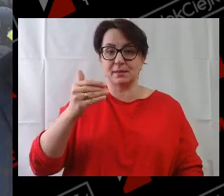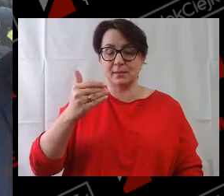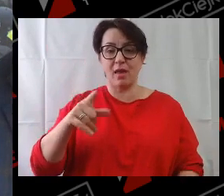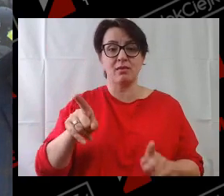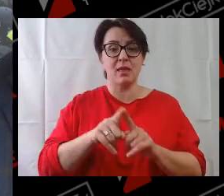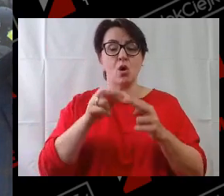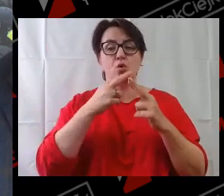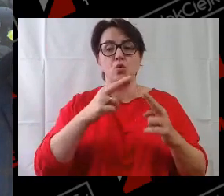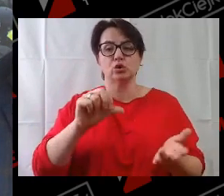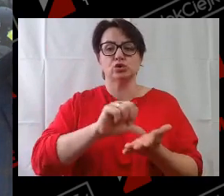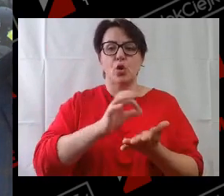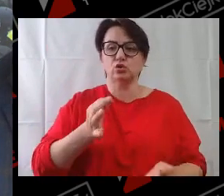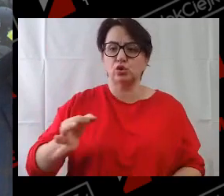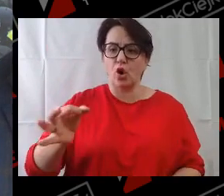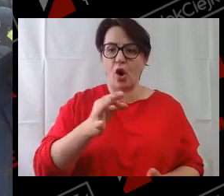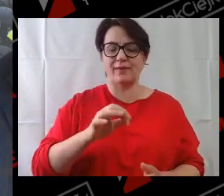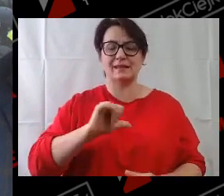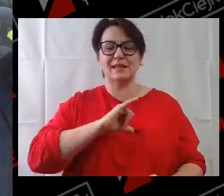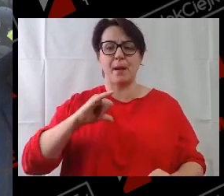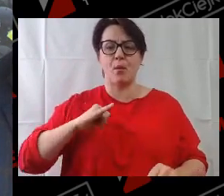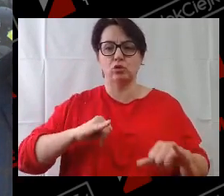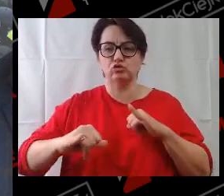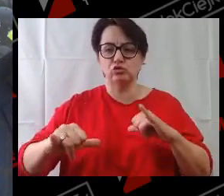samorządy od